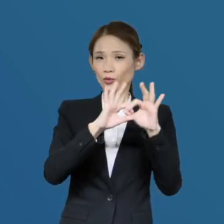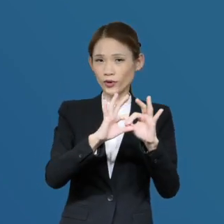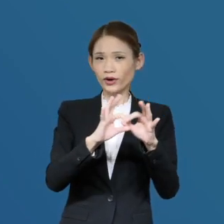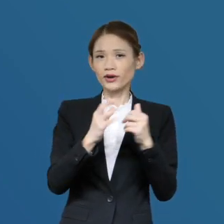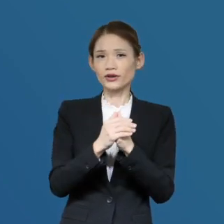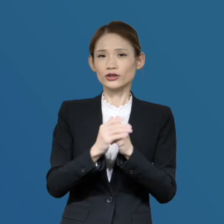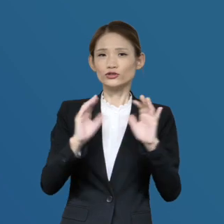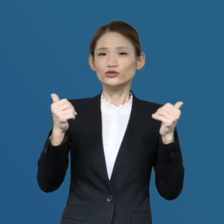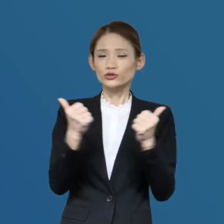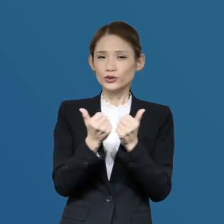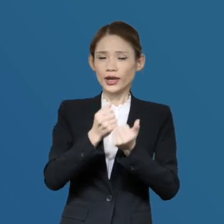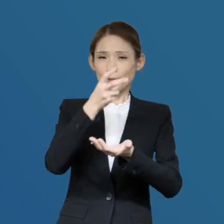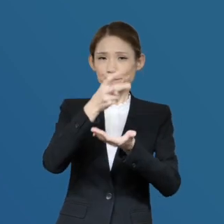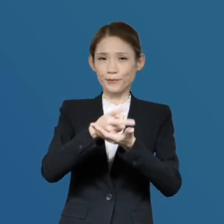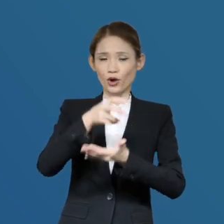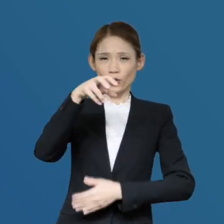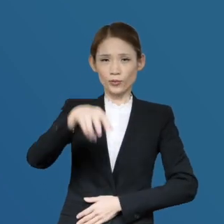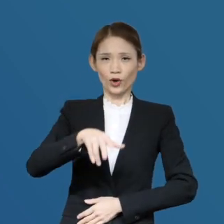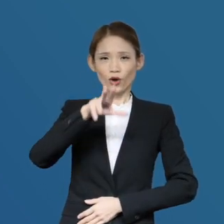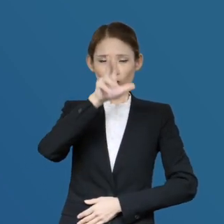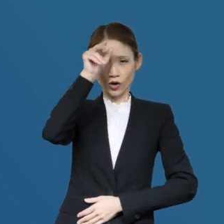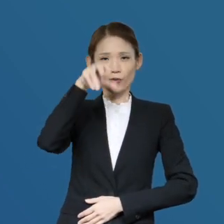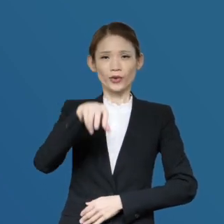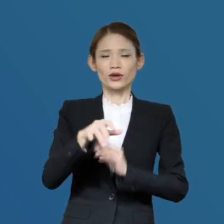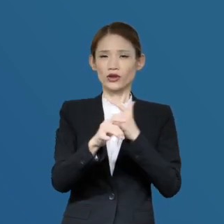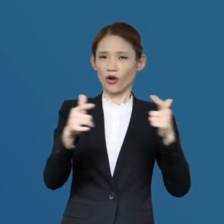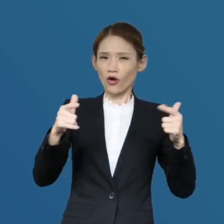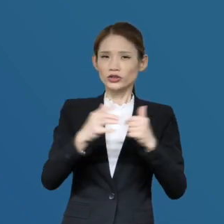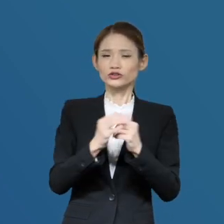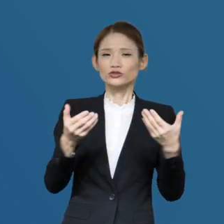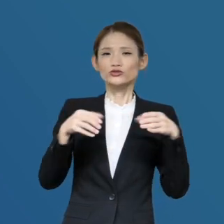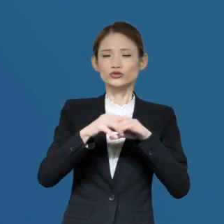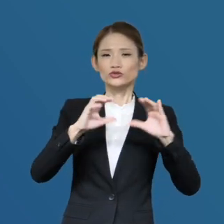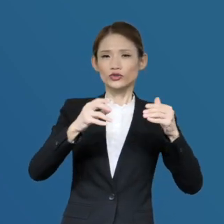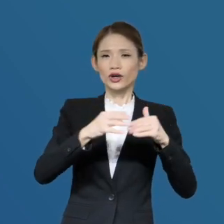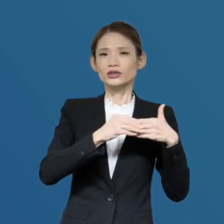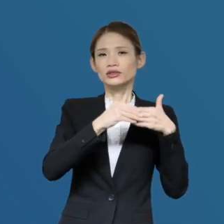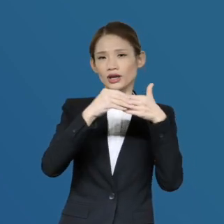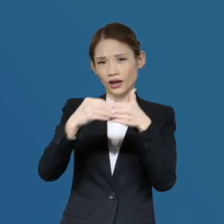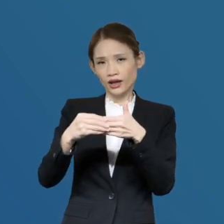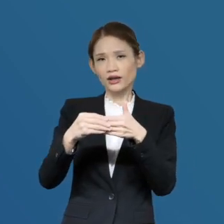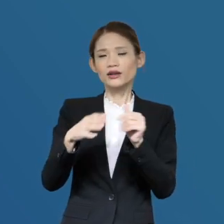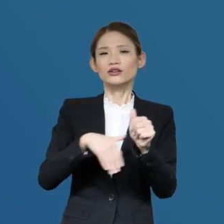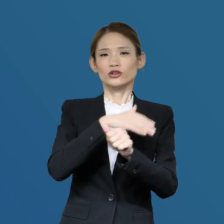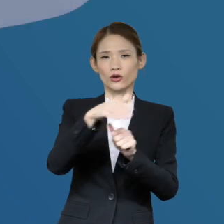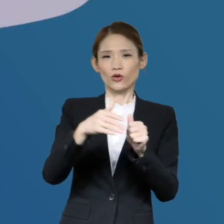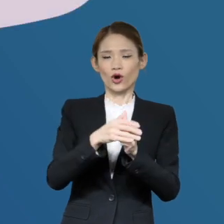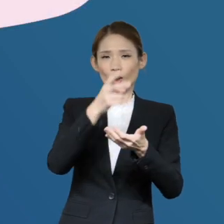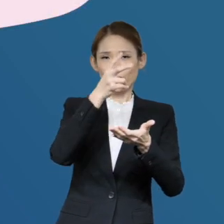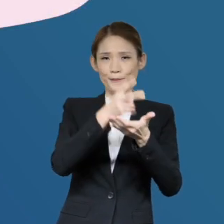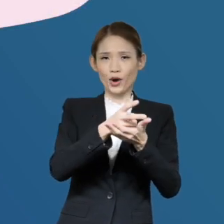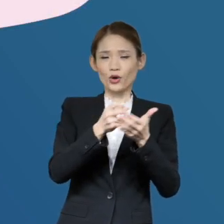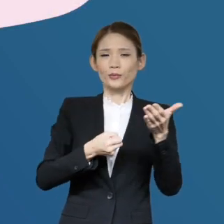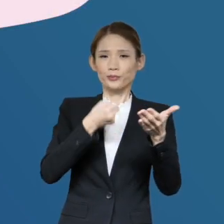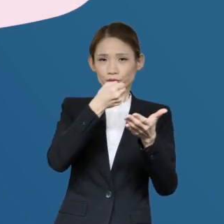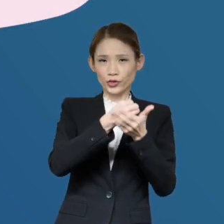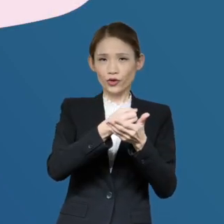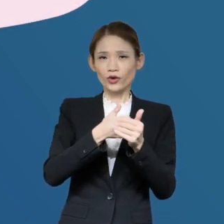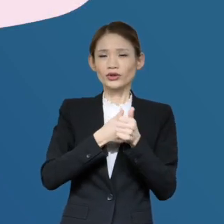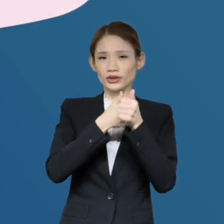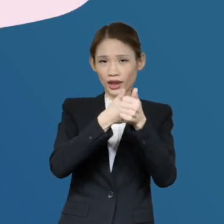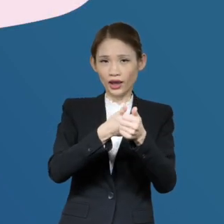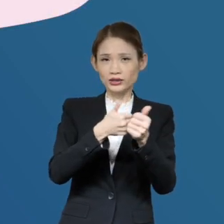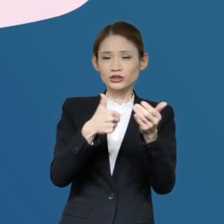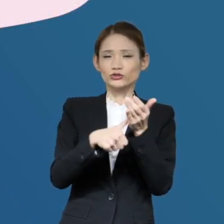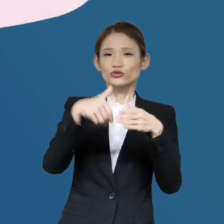관련하여 국회, 법원, 검찰, 기타 국가기관에 소환되는 경우, 법률의 규정에 의하여